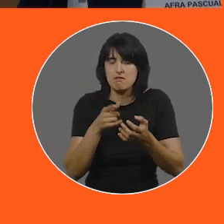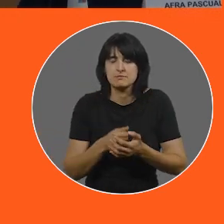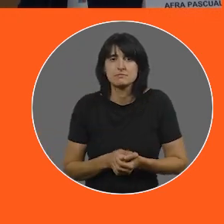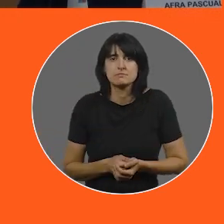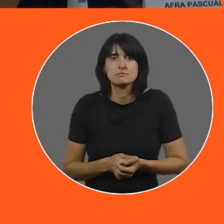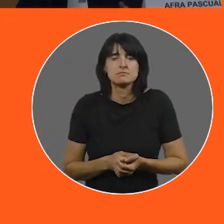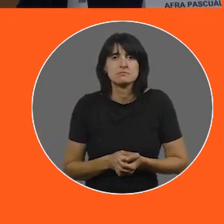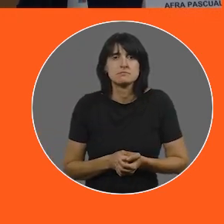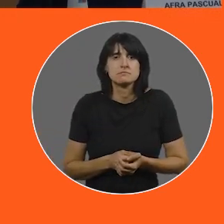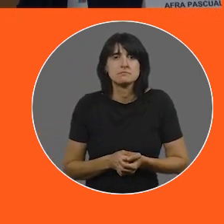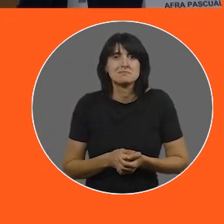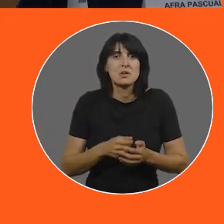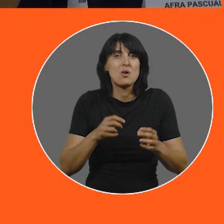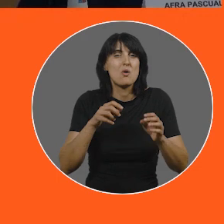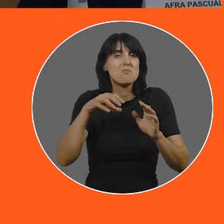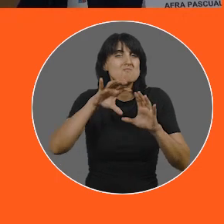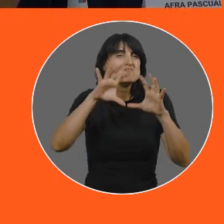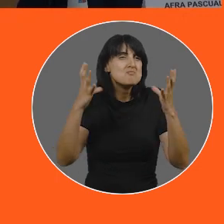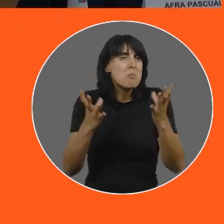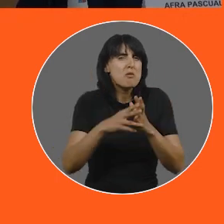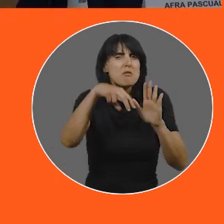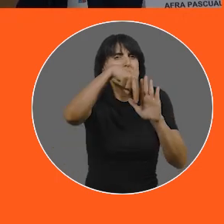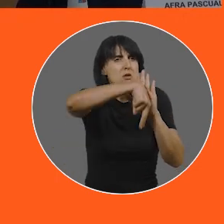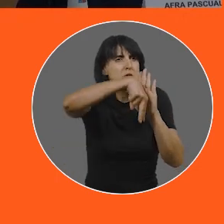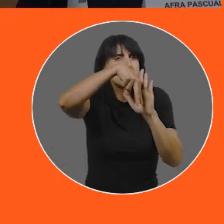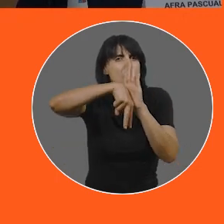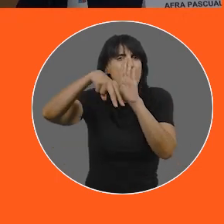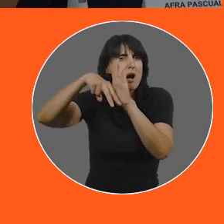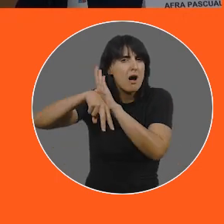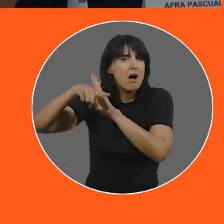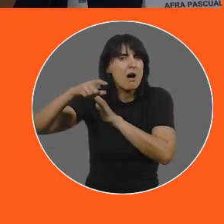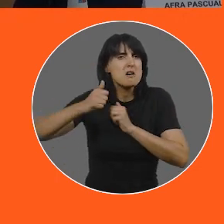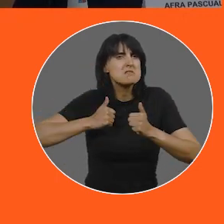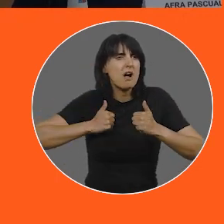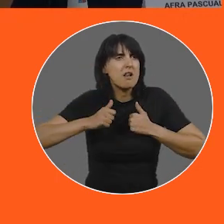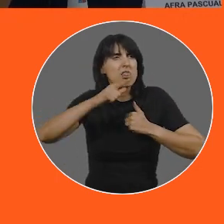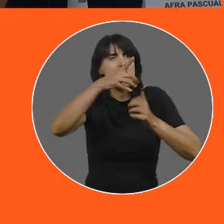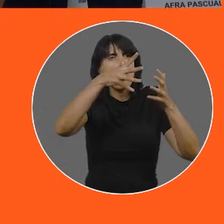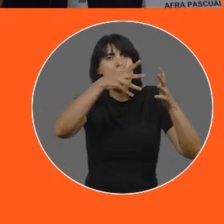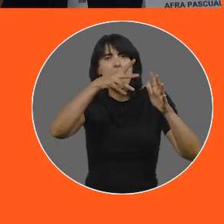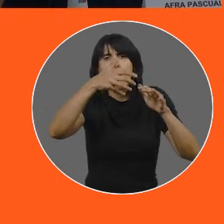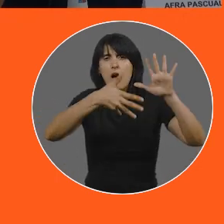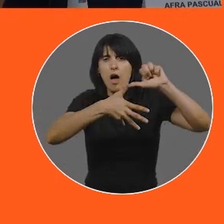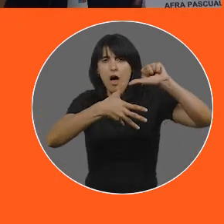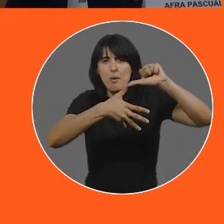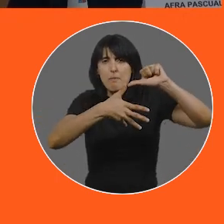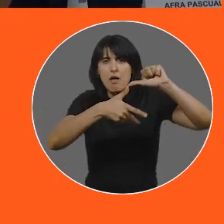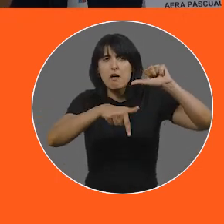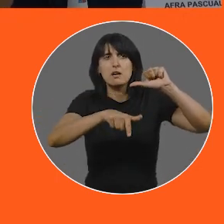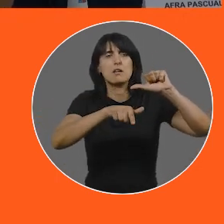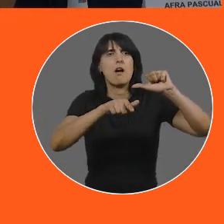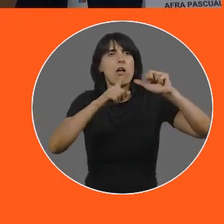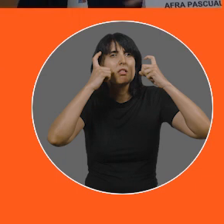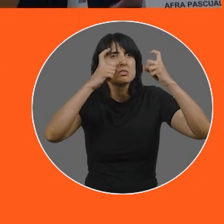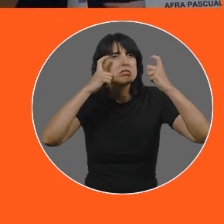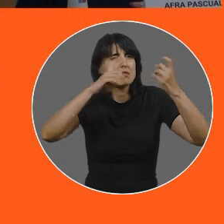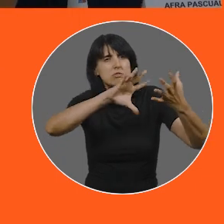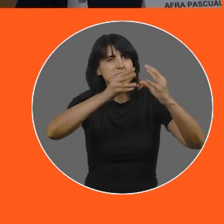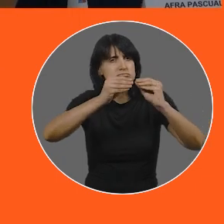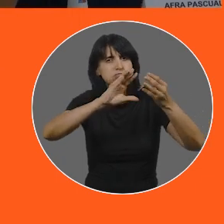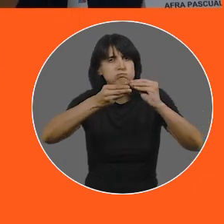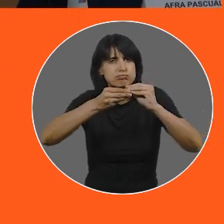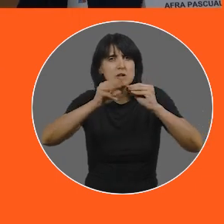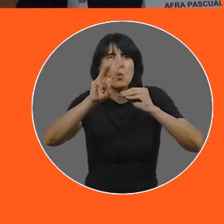Però hi ha normatives, tot el món està ple de normatives, als Estats Units, a Canadà n'hi ha una d'específiques, a Amèrica del Sur es dediquen a